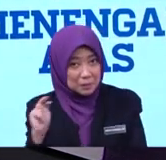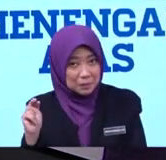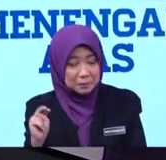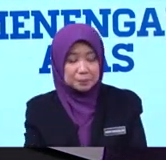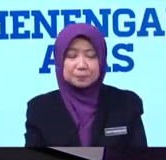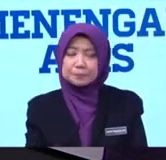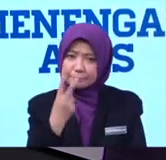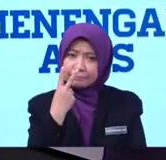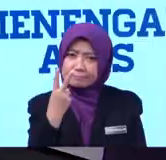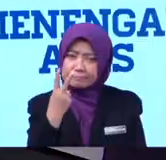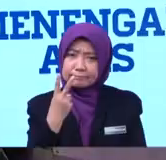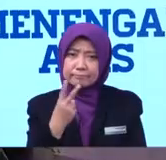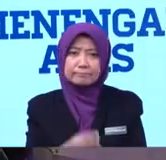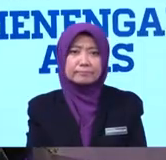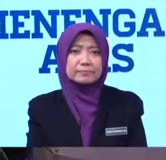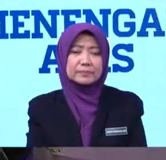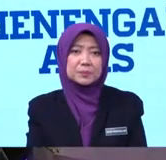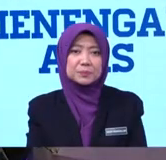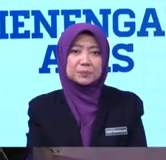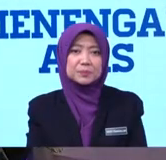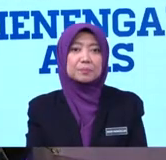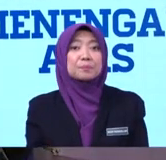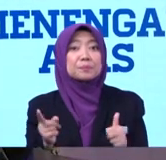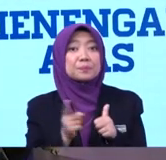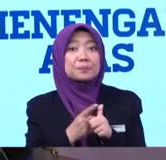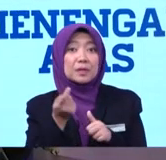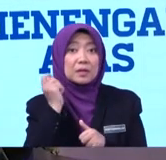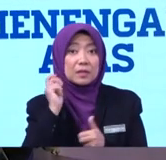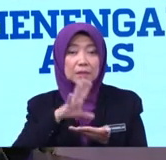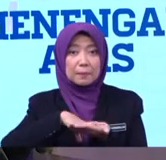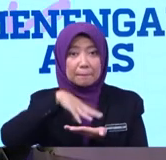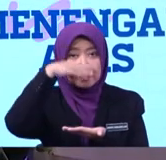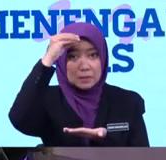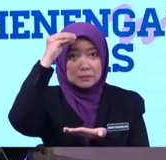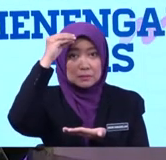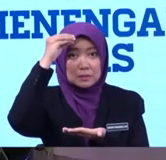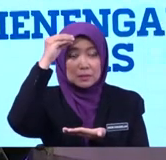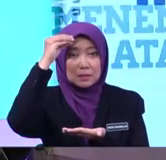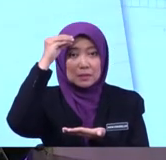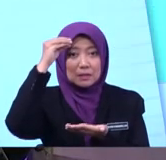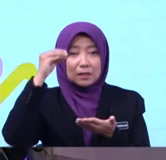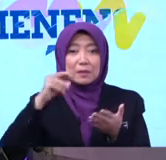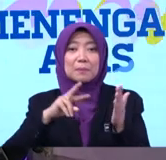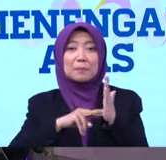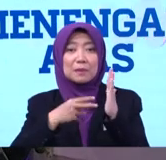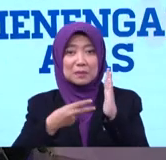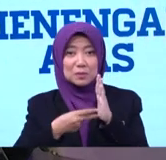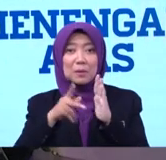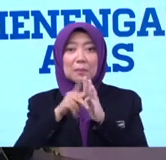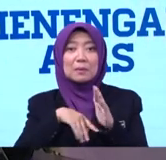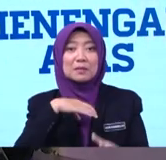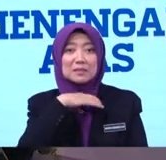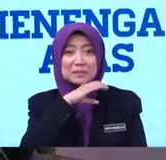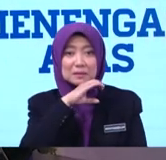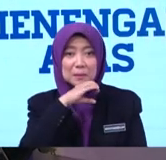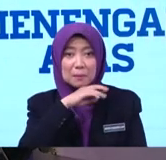kalau yang pertama kita tengok kita belajar berkenaan dengan definisi pencemaran alam sekitar dan